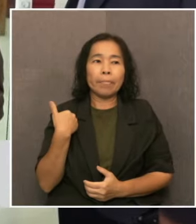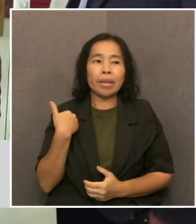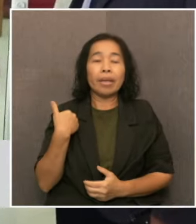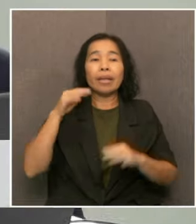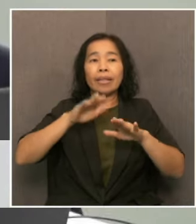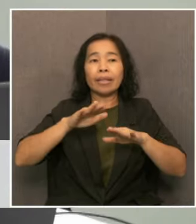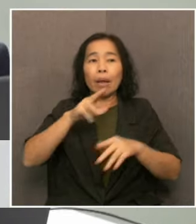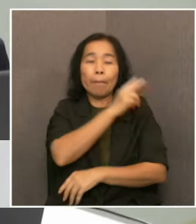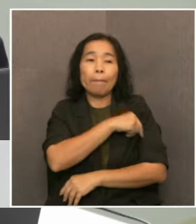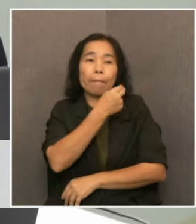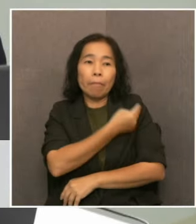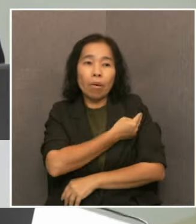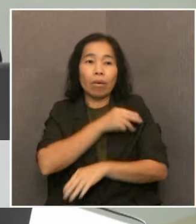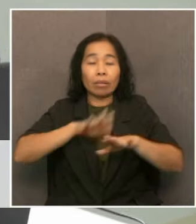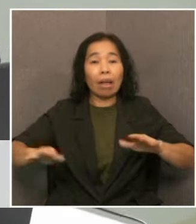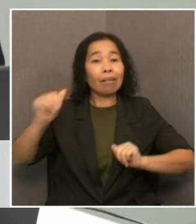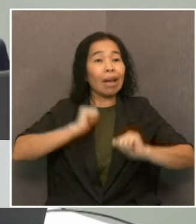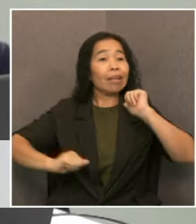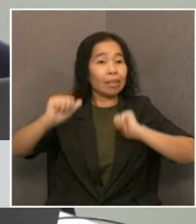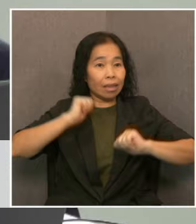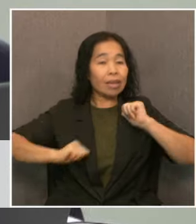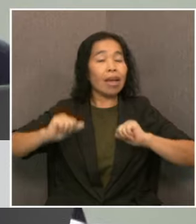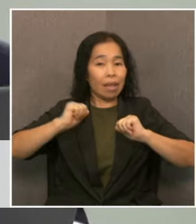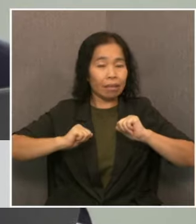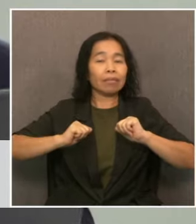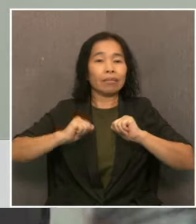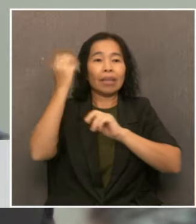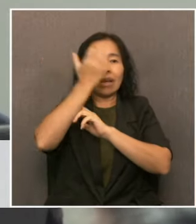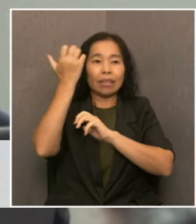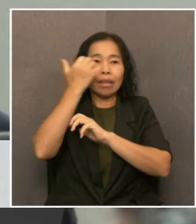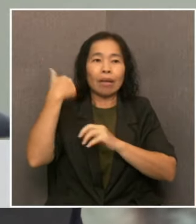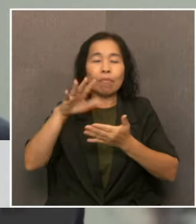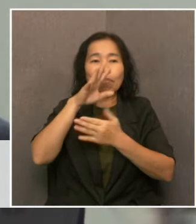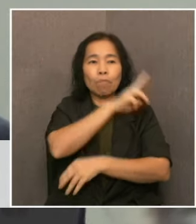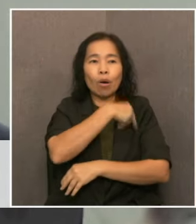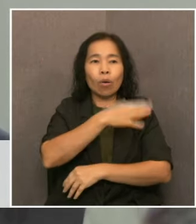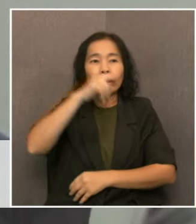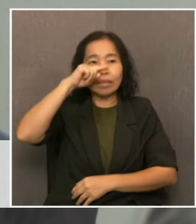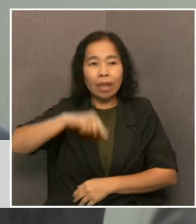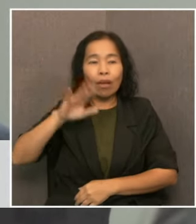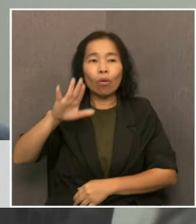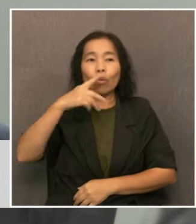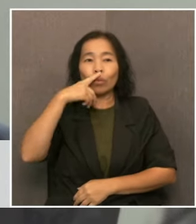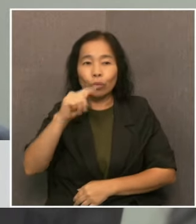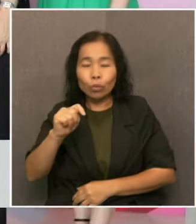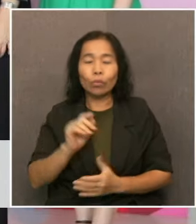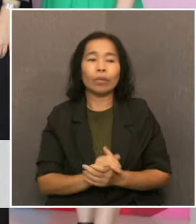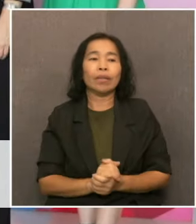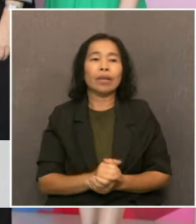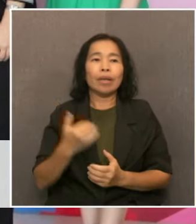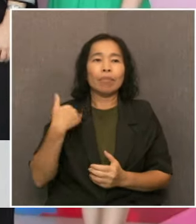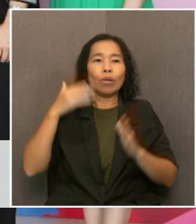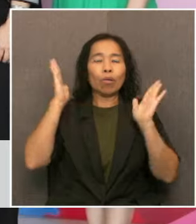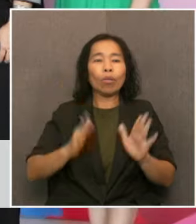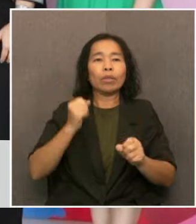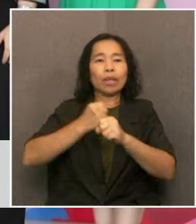าประเศรษกุณนัแดงนำซีรีส Good Doctor หมอใจพิเศษจากไ้ True CJ Creationsพ้องผู้กกับ